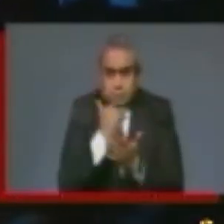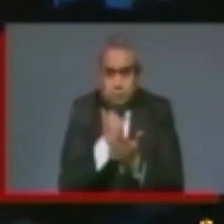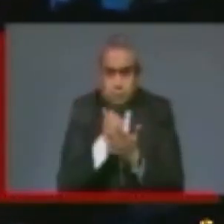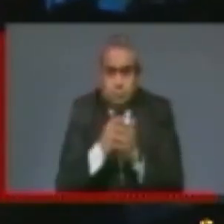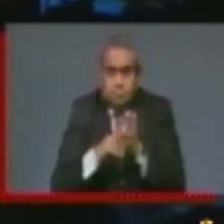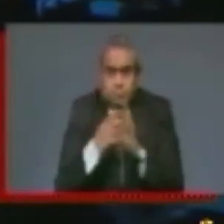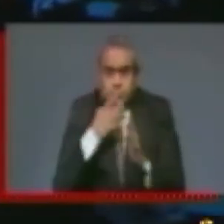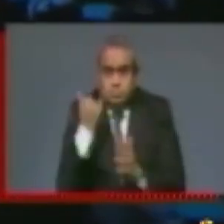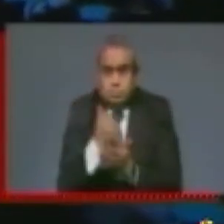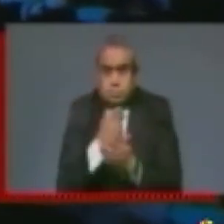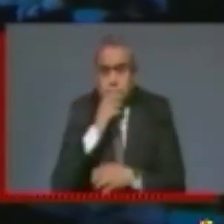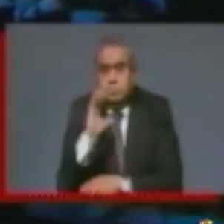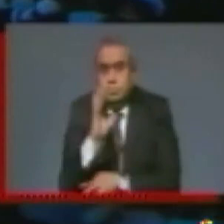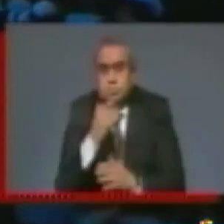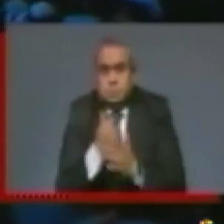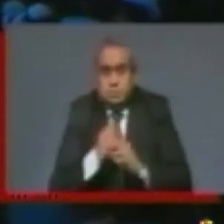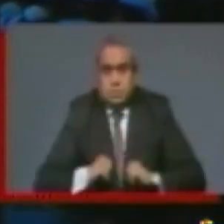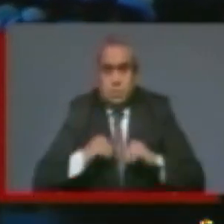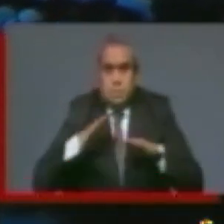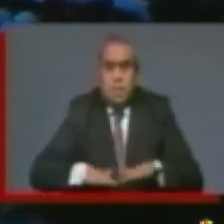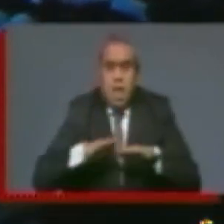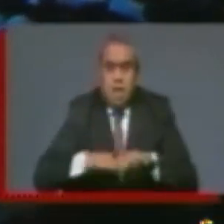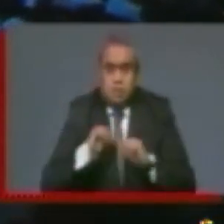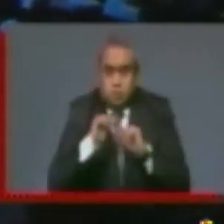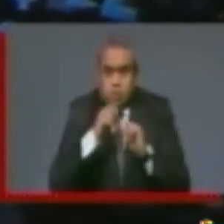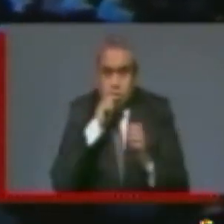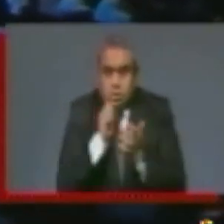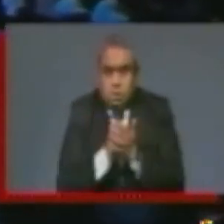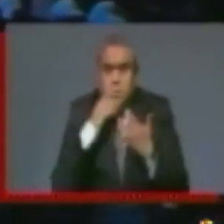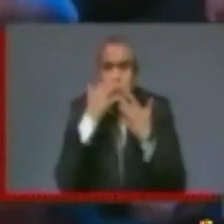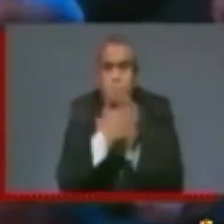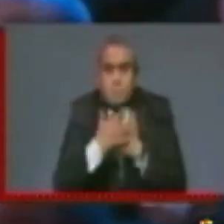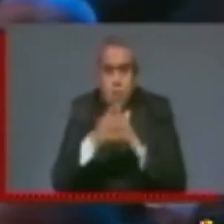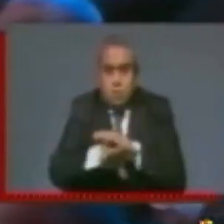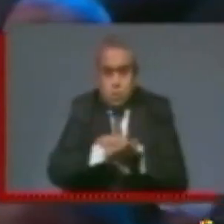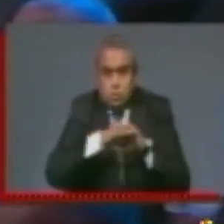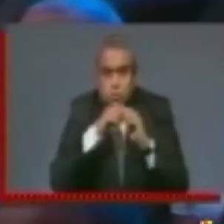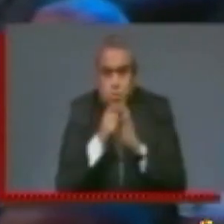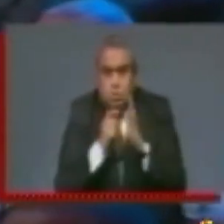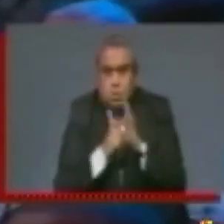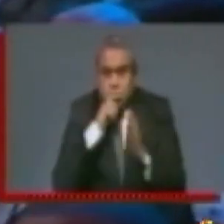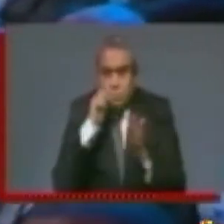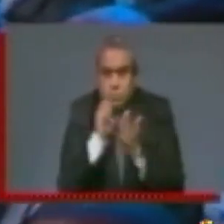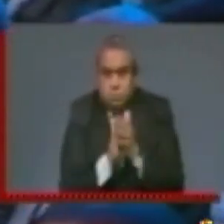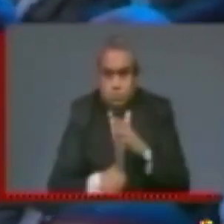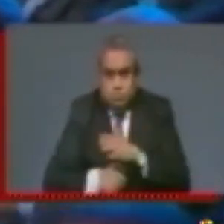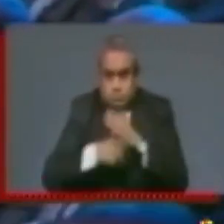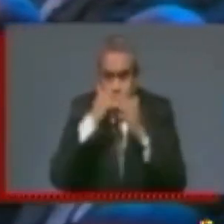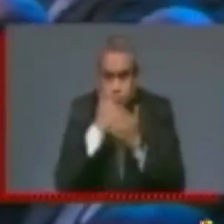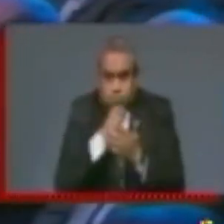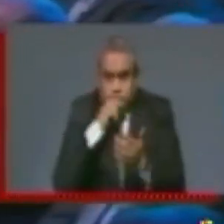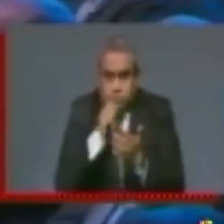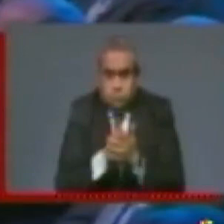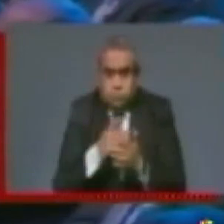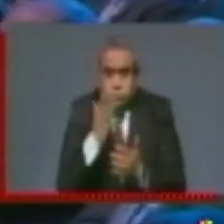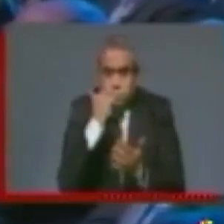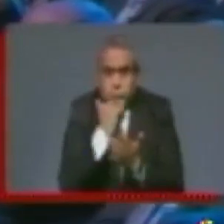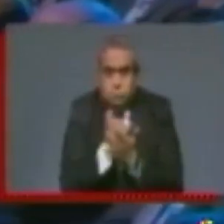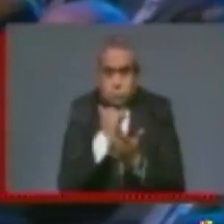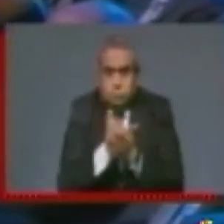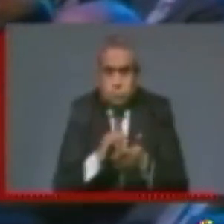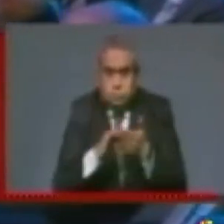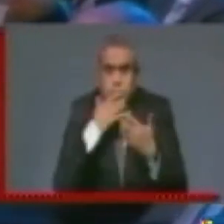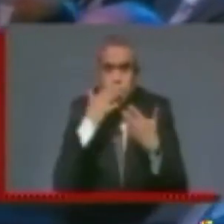مستوى معيشه المواطن المشروعات مش ليس فقط لانها تكون مشروعات ونباهي ان احنا بننفذ